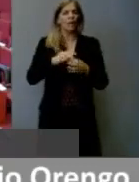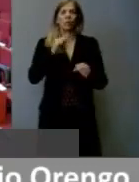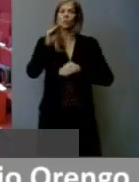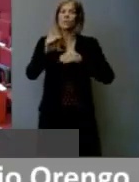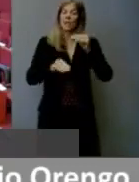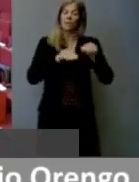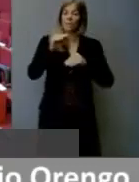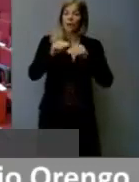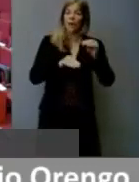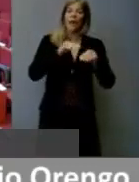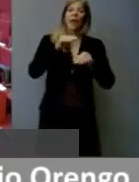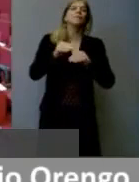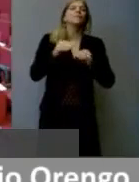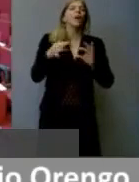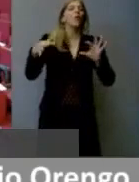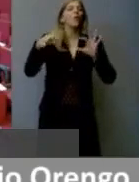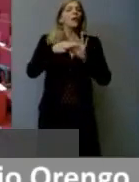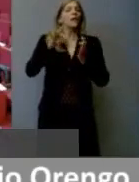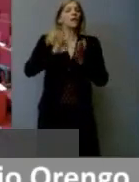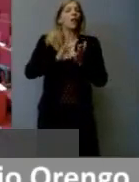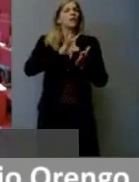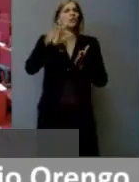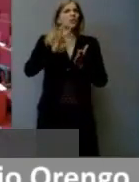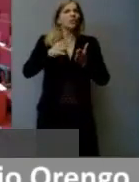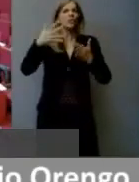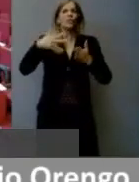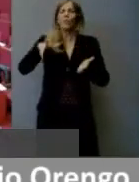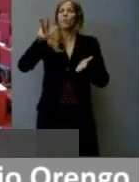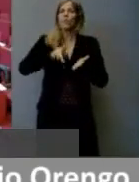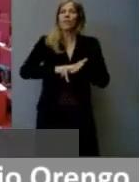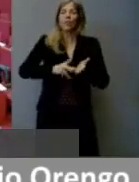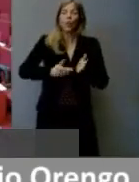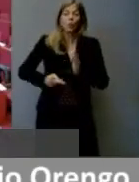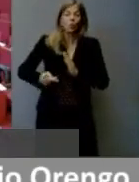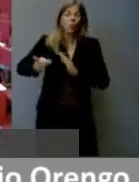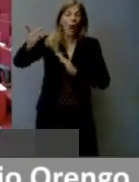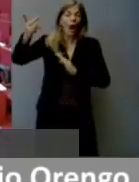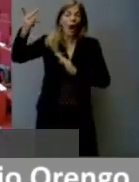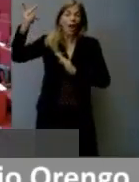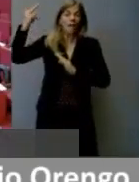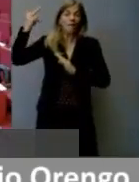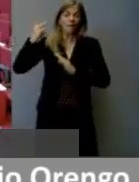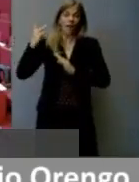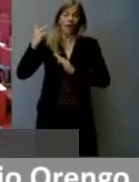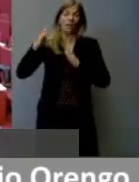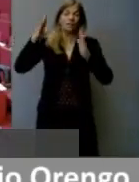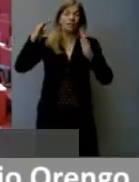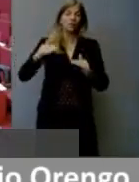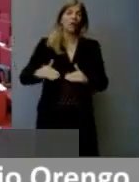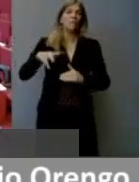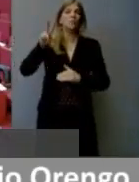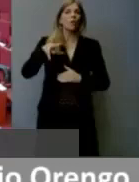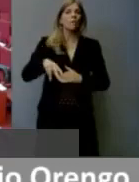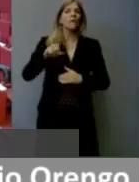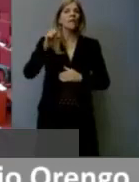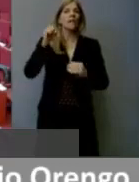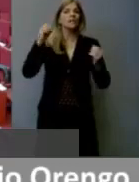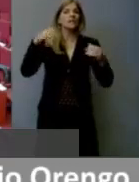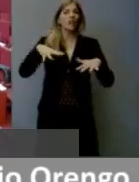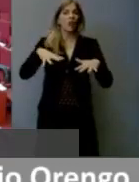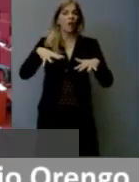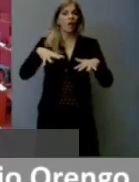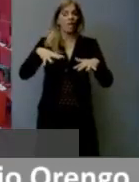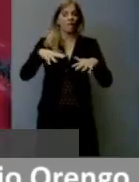richiama quest'ordine del giorno approvato più di 2 anni fa, nel dicembre del 2019. Naturalmente, caro